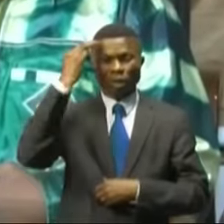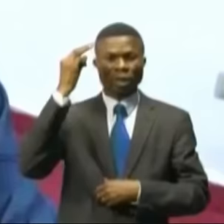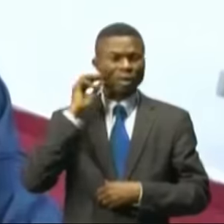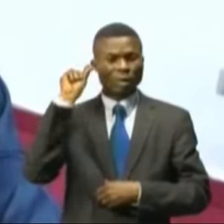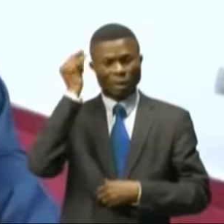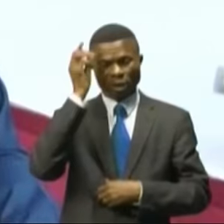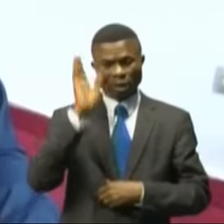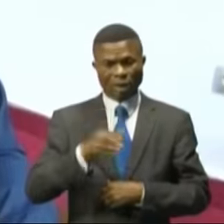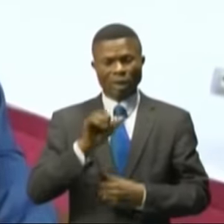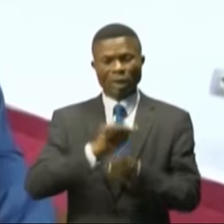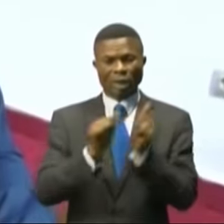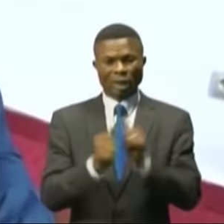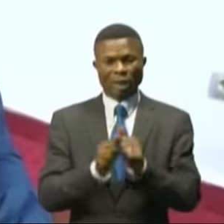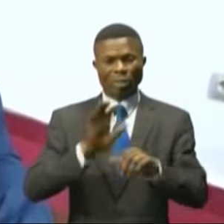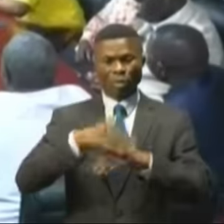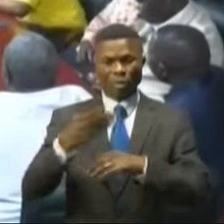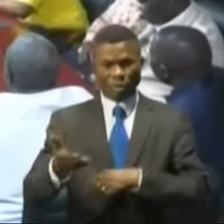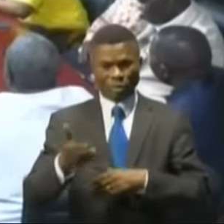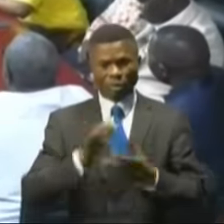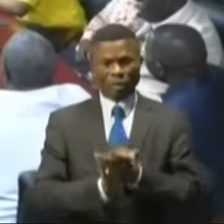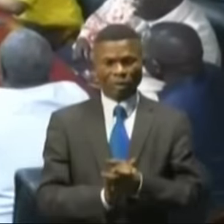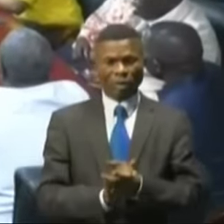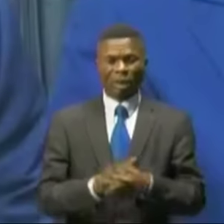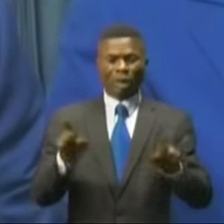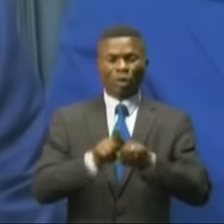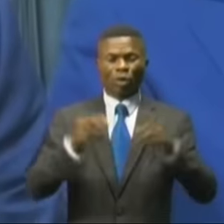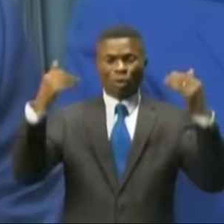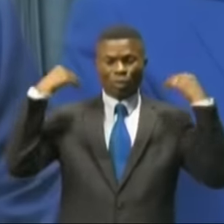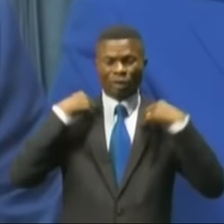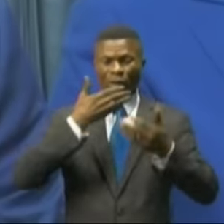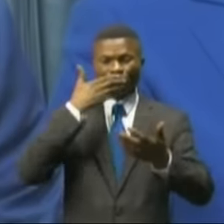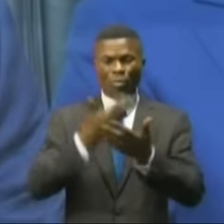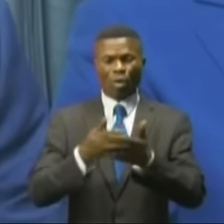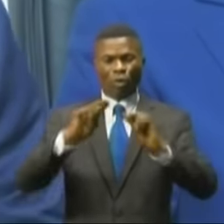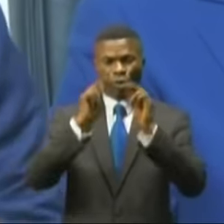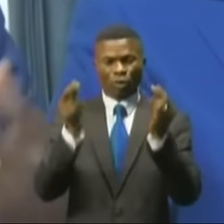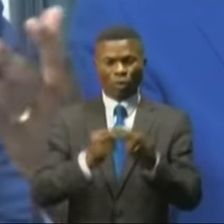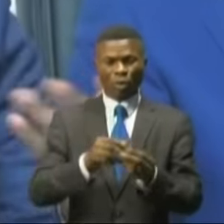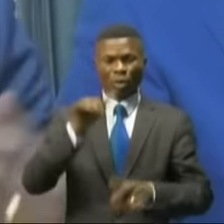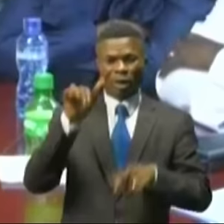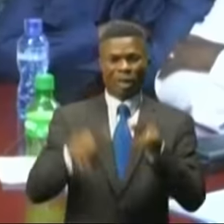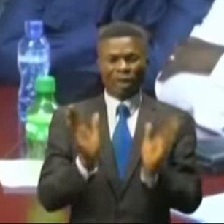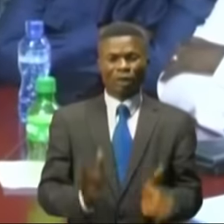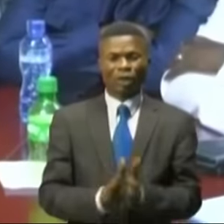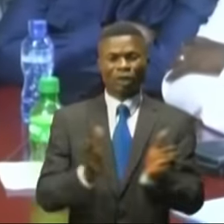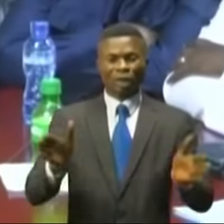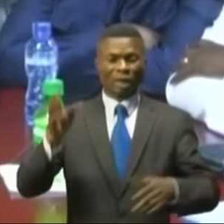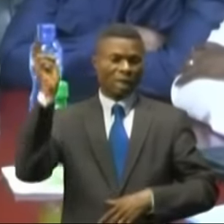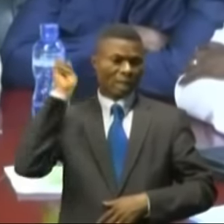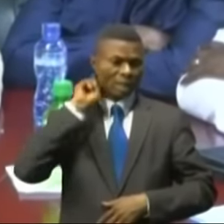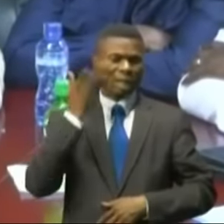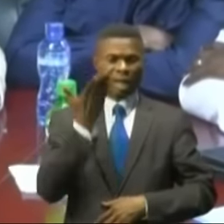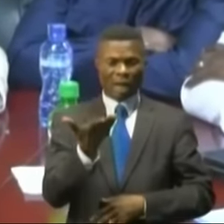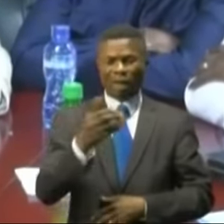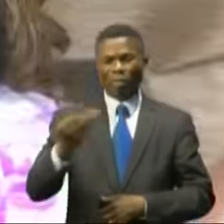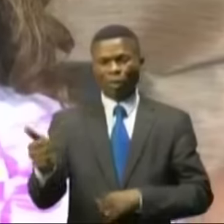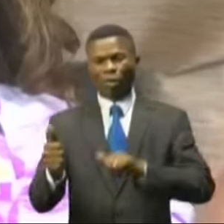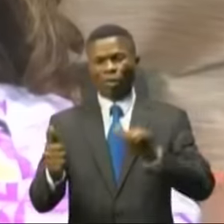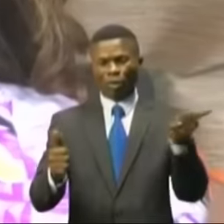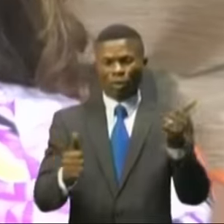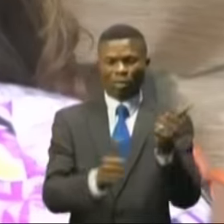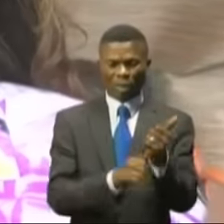frustrations qui s'en sont suivies. En bon commandant des troupes, le sénateur Augustin Kabuya a rappelé les uns et les autres à